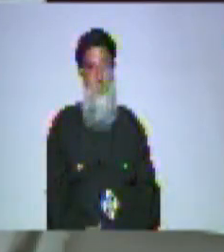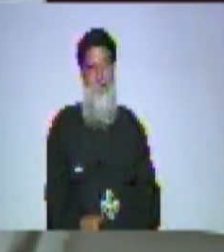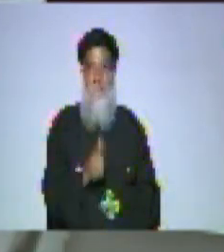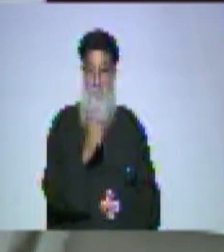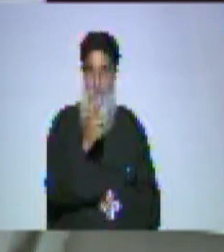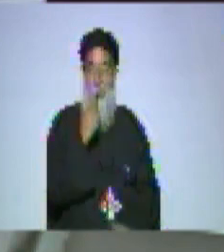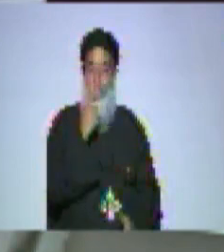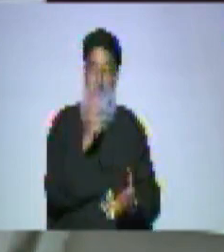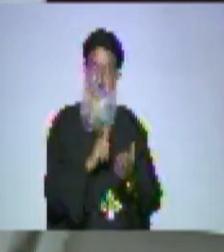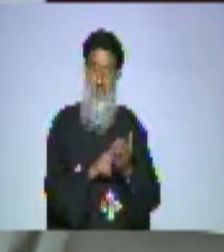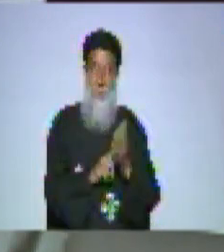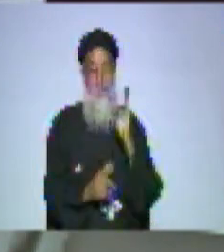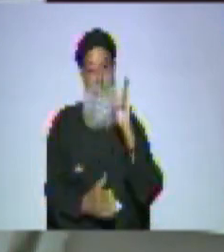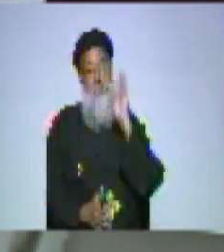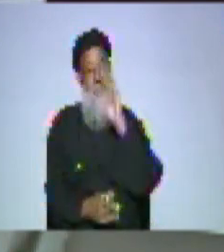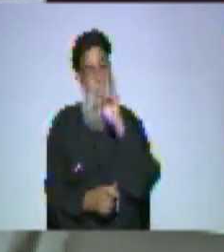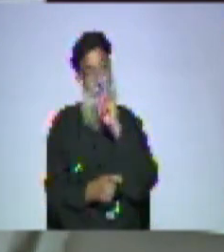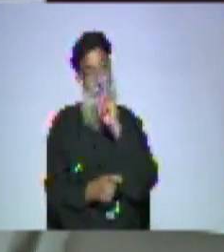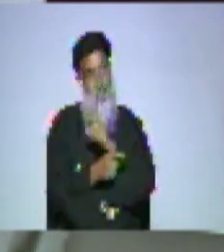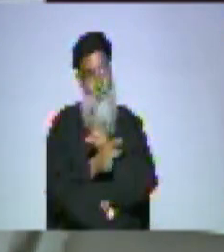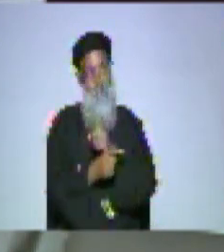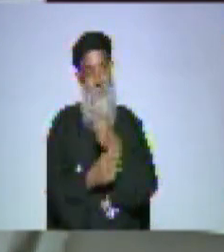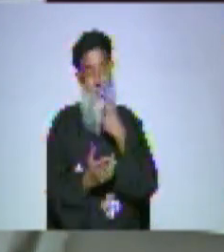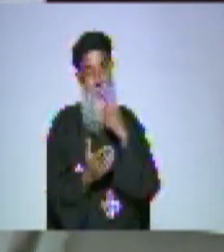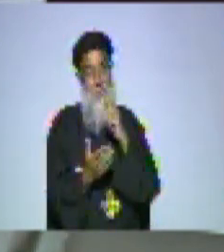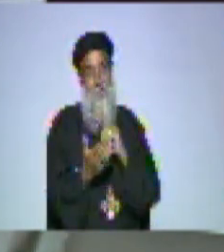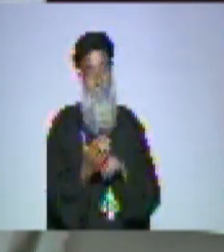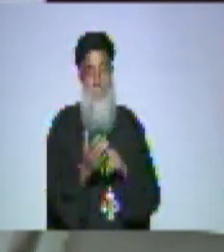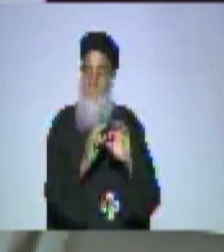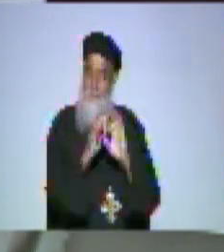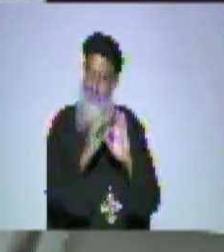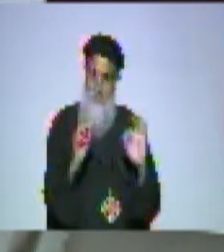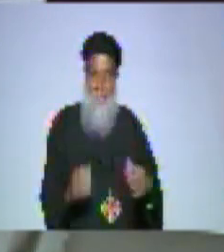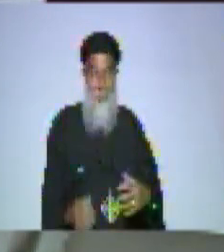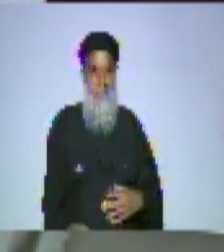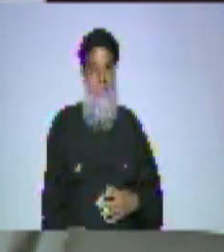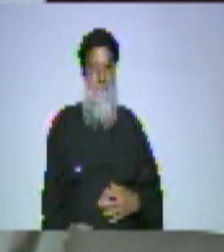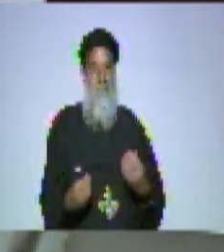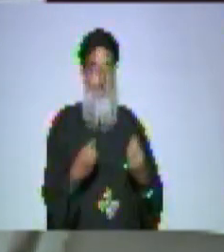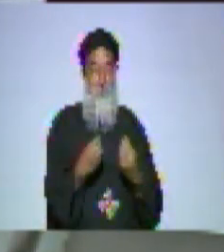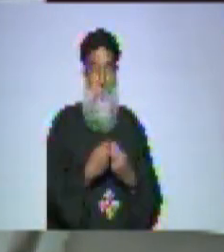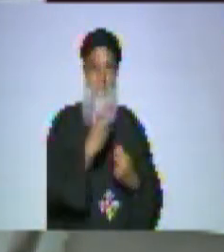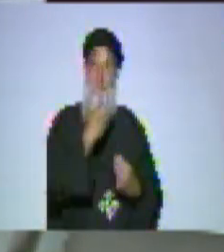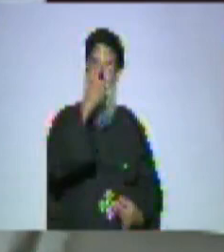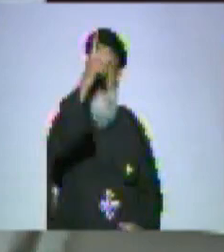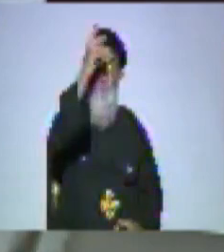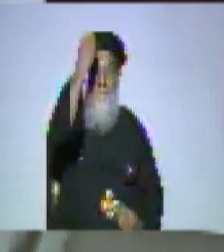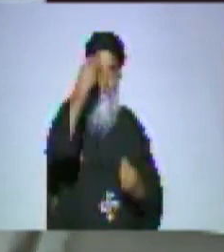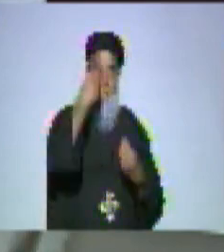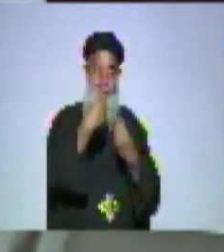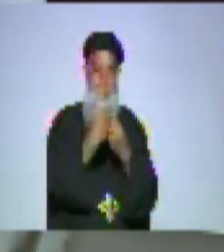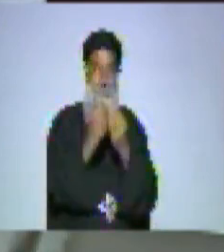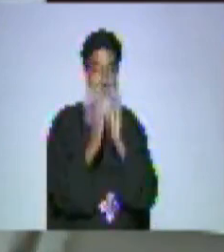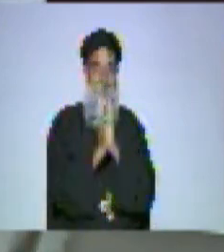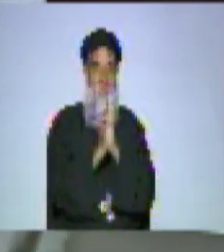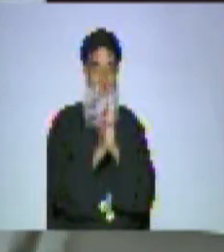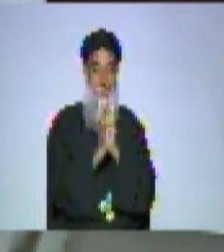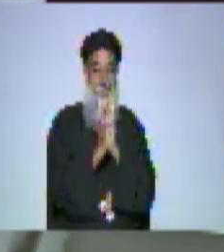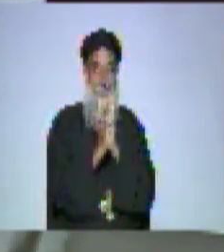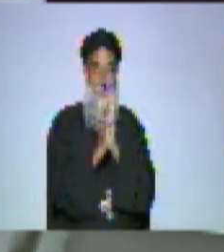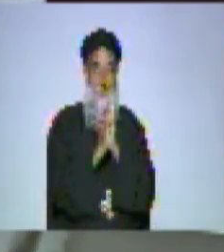بمعناها يعني الحرف فيه برضو مع الروح لان احنا بنصلي